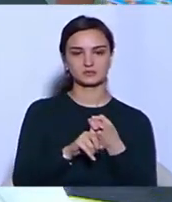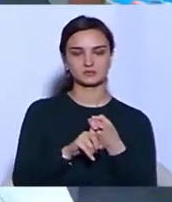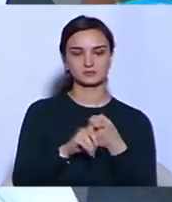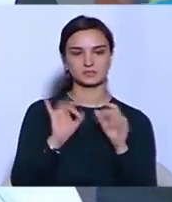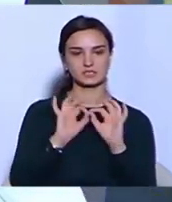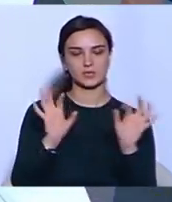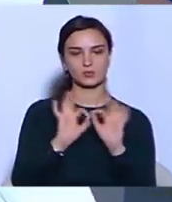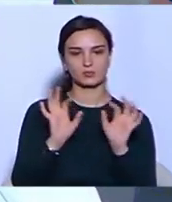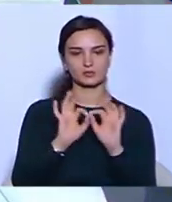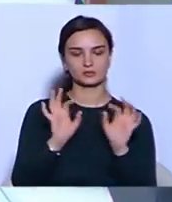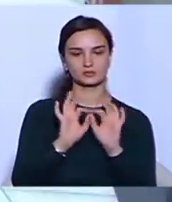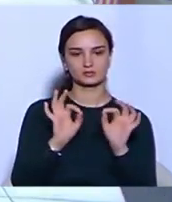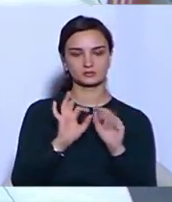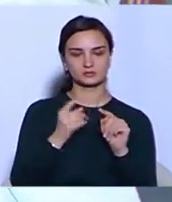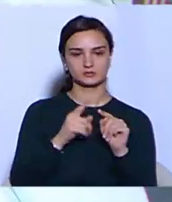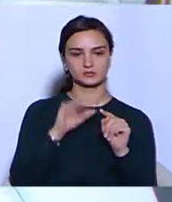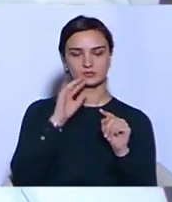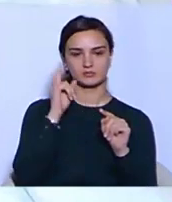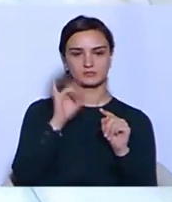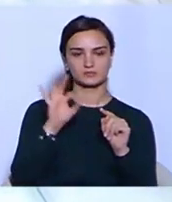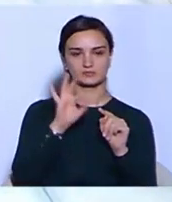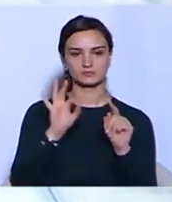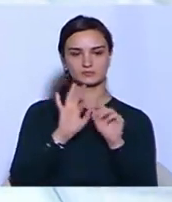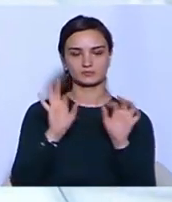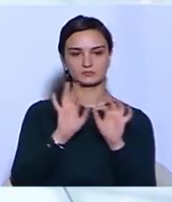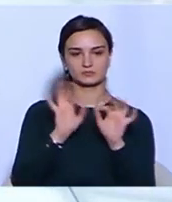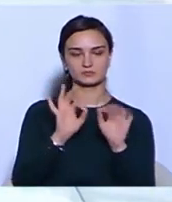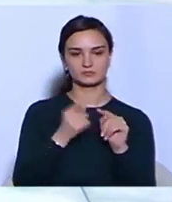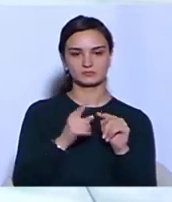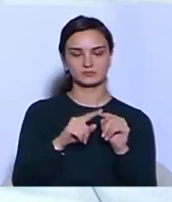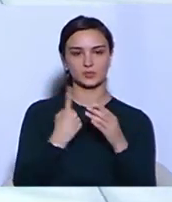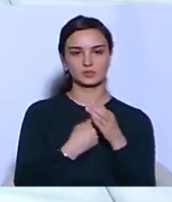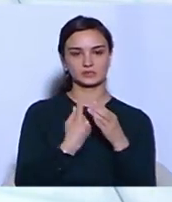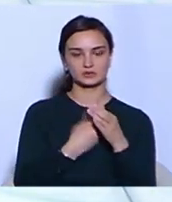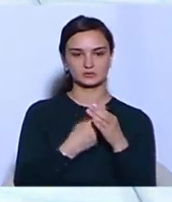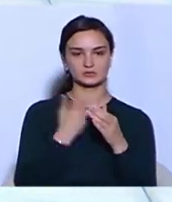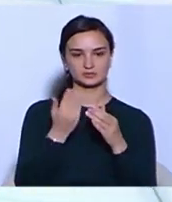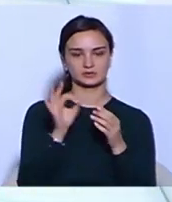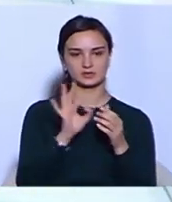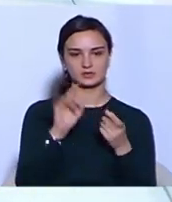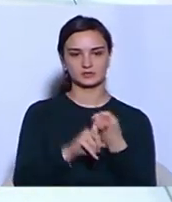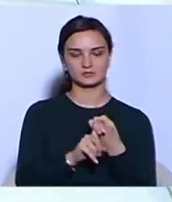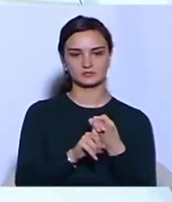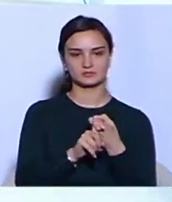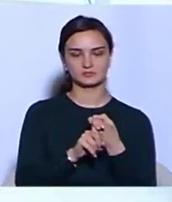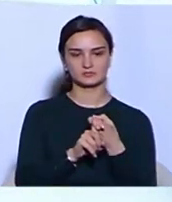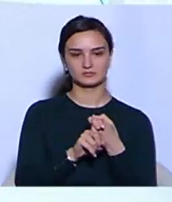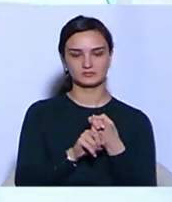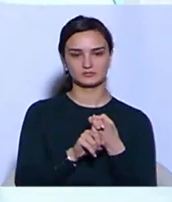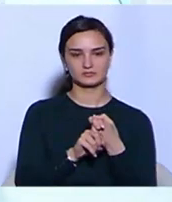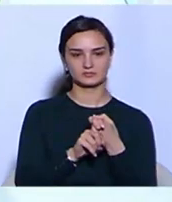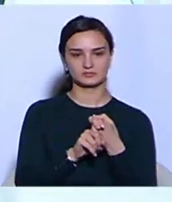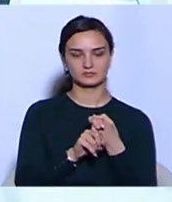საუბარი, როდესაც ბავშვებს ეხება საქმე და აუტისტური სპექტრის აშლილობასთან დაკავშირებით ჩვენი საუბრები